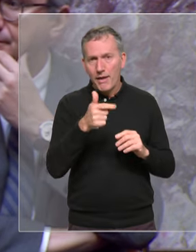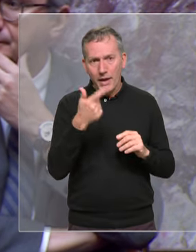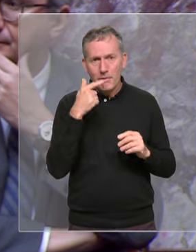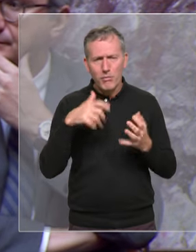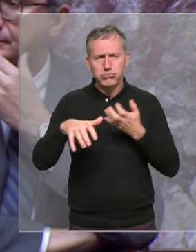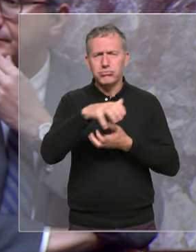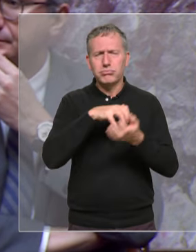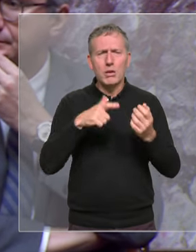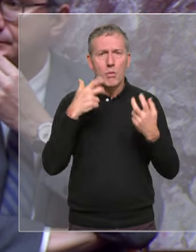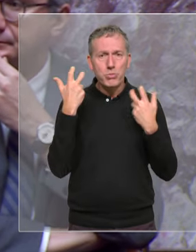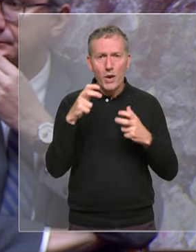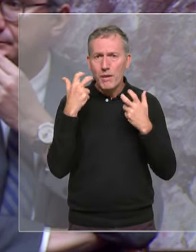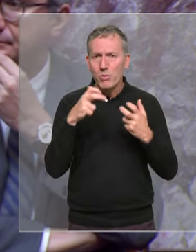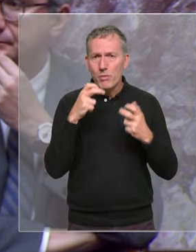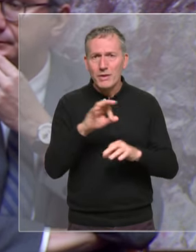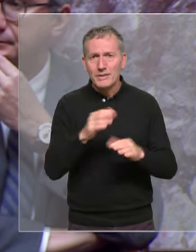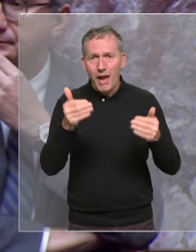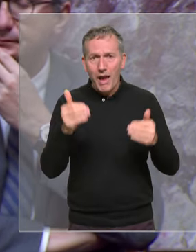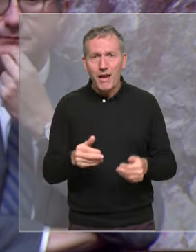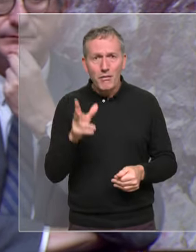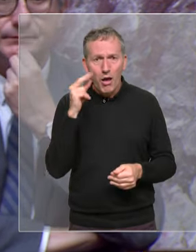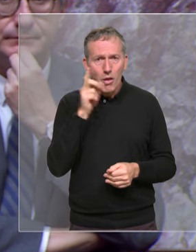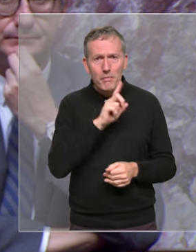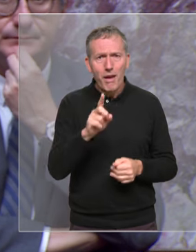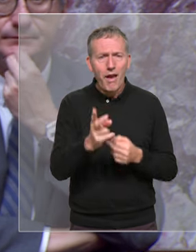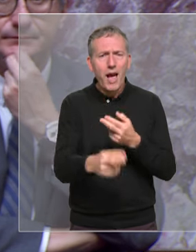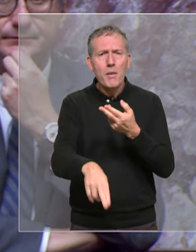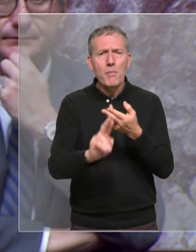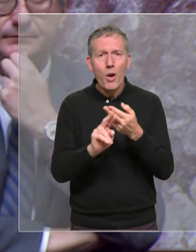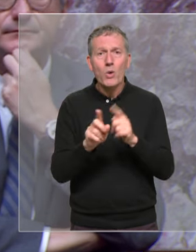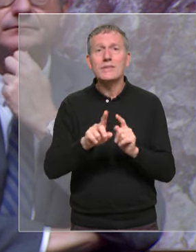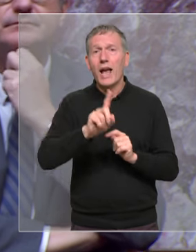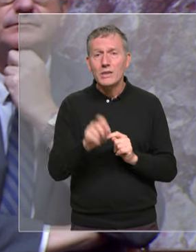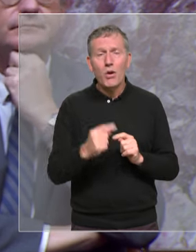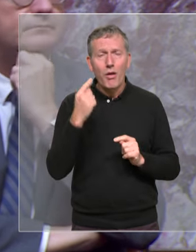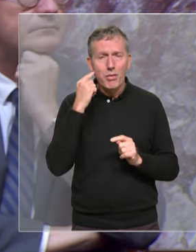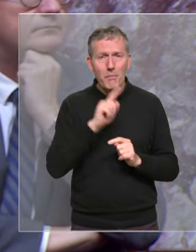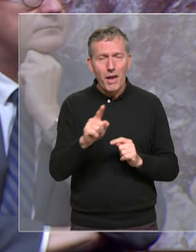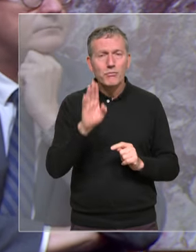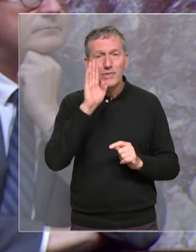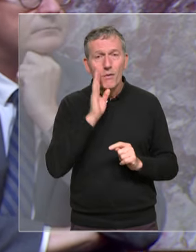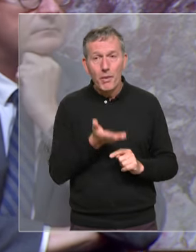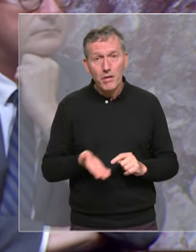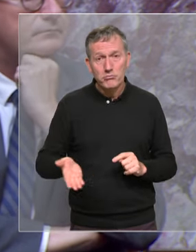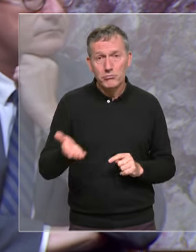brouhaha incessant. On n'entend pas vraiment les réponses, ni les questions. Donc, s'il vous plaît, mes chers